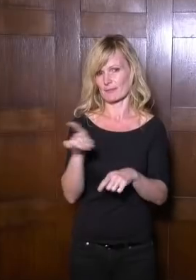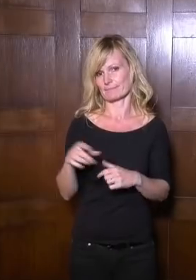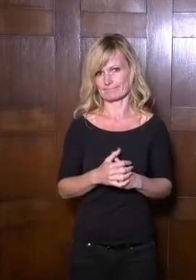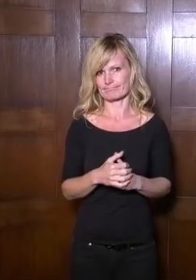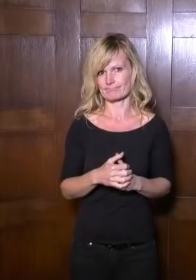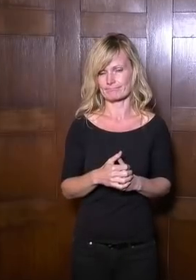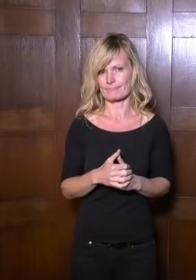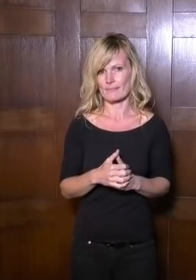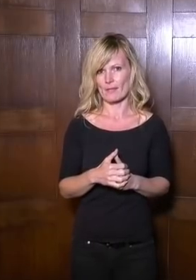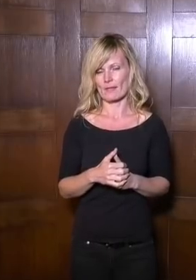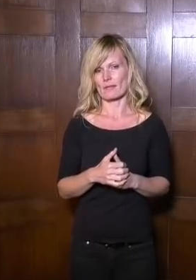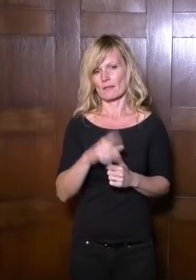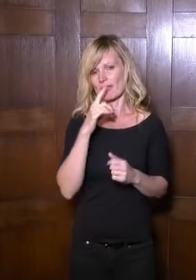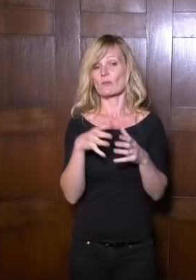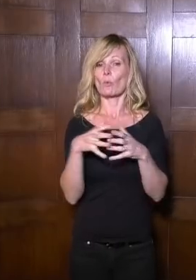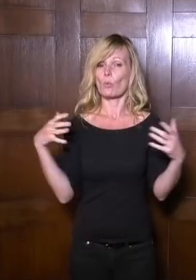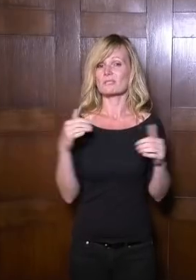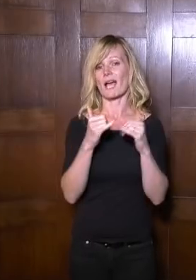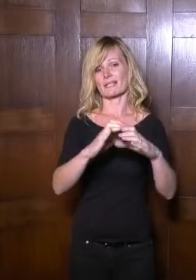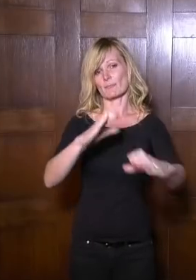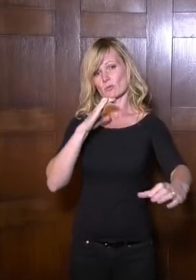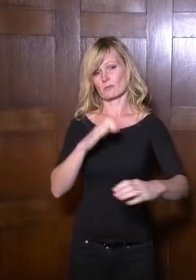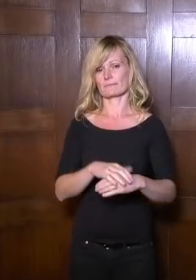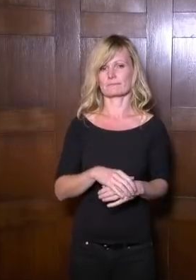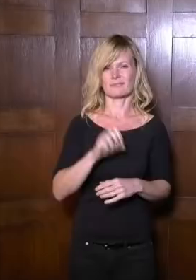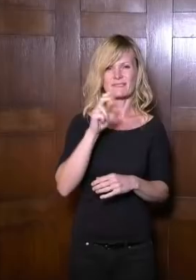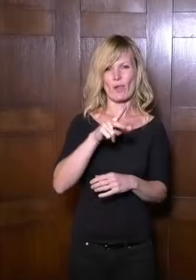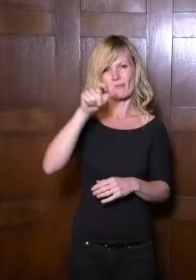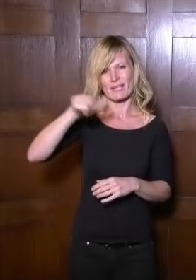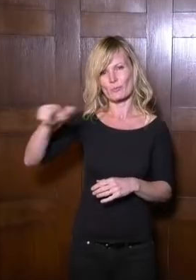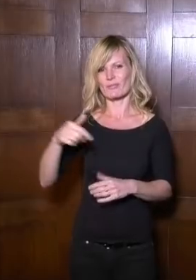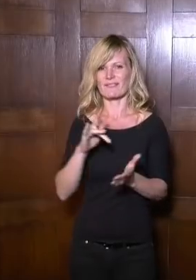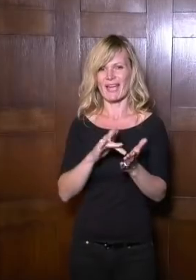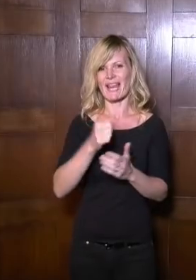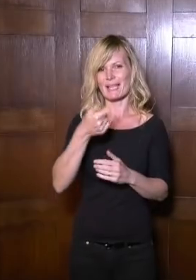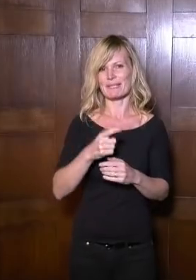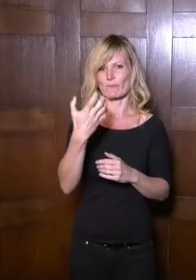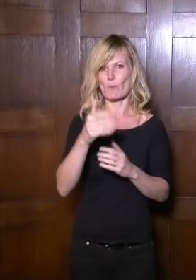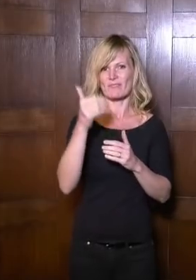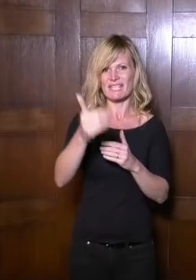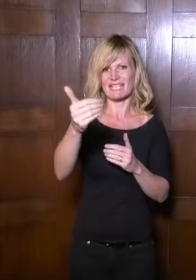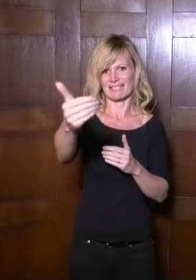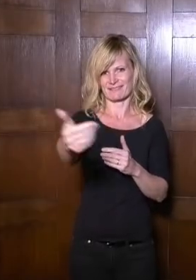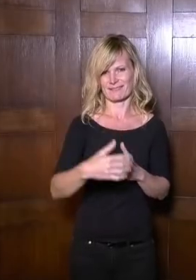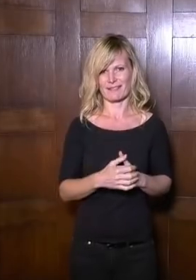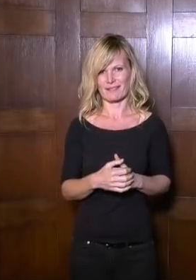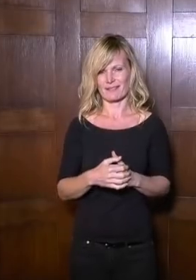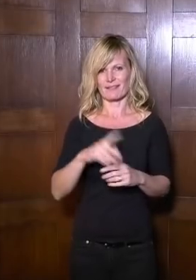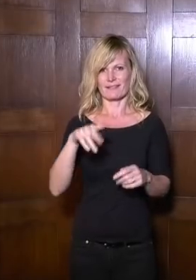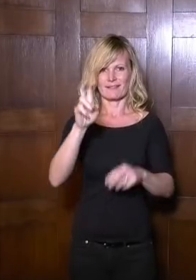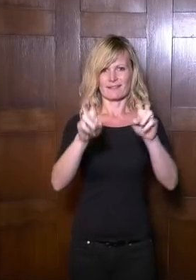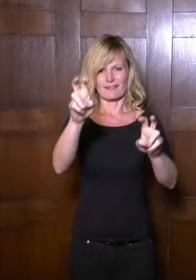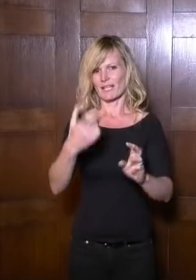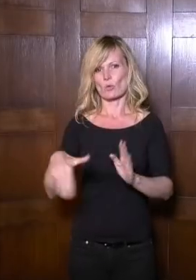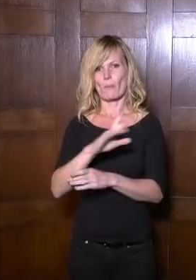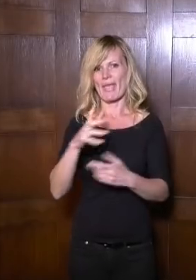dagegen. Also wenn ich mit einem großen Reisebus, vielleicht mit 12 Mann, weil ich 1,50 Meter Abstand halten muss, noch bewegen kann, dann stürzen wir uns nur weiter